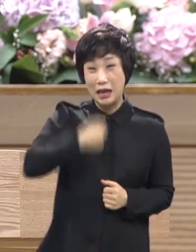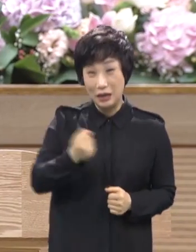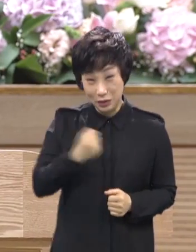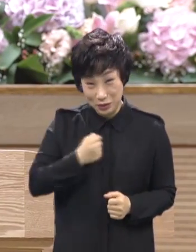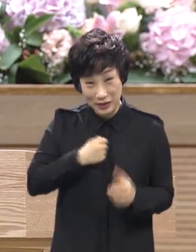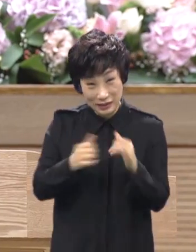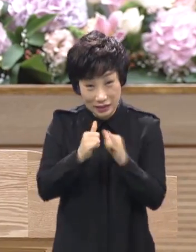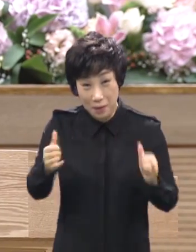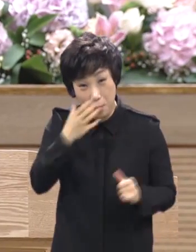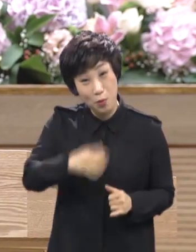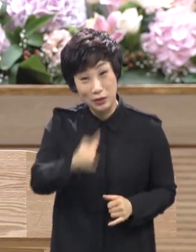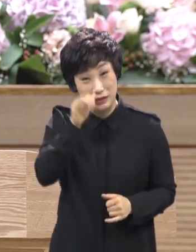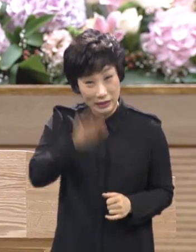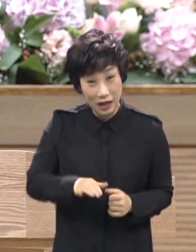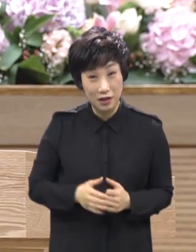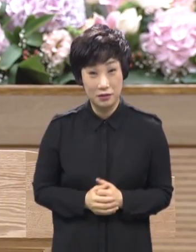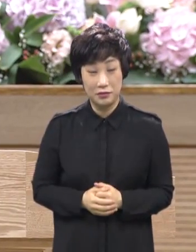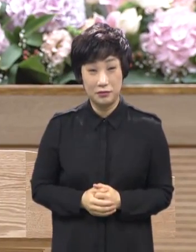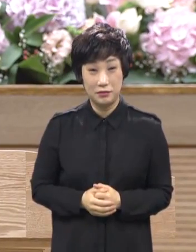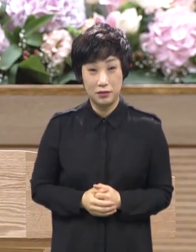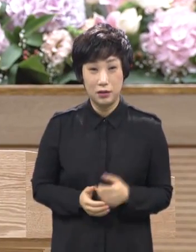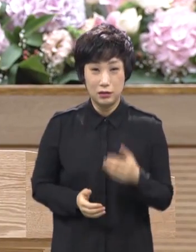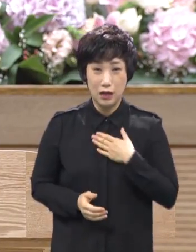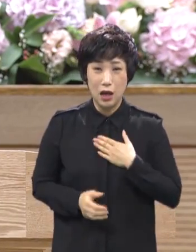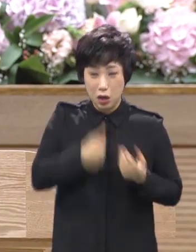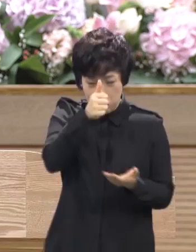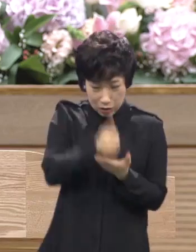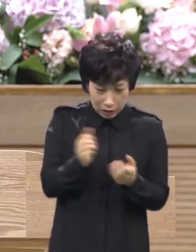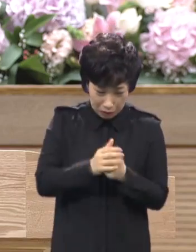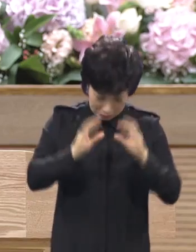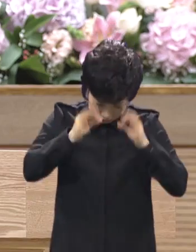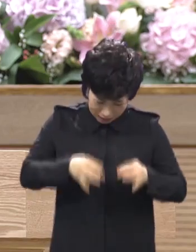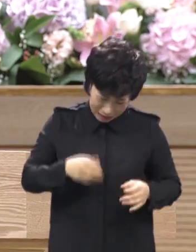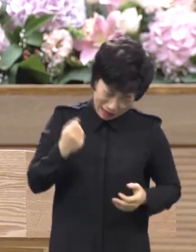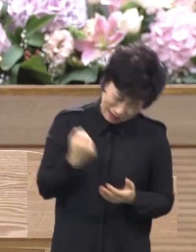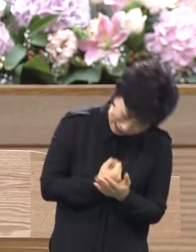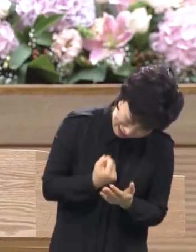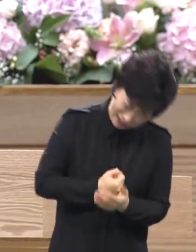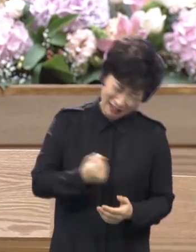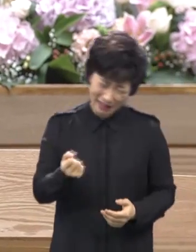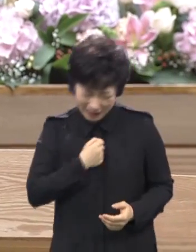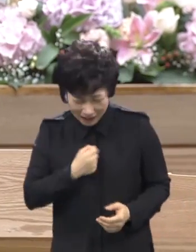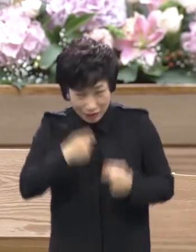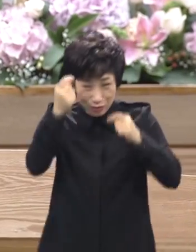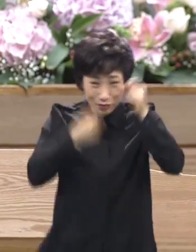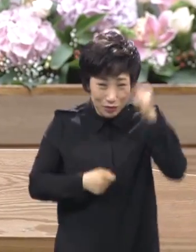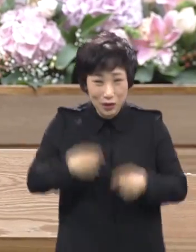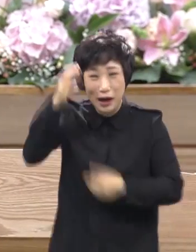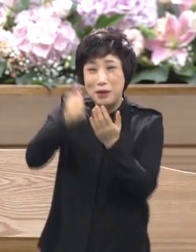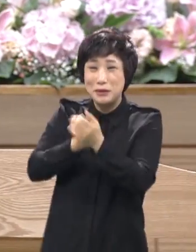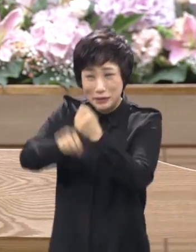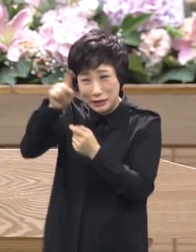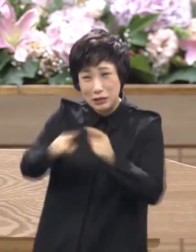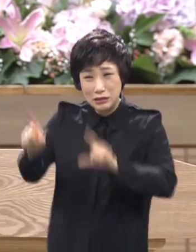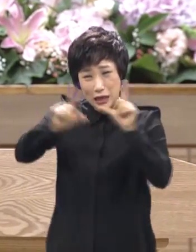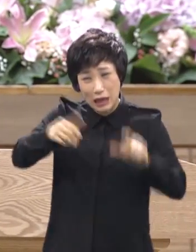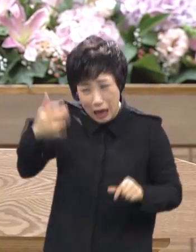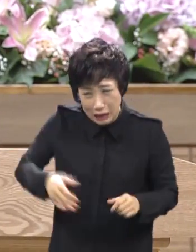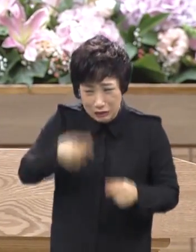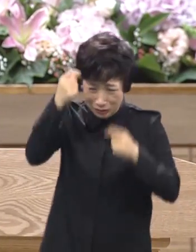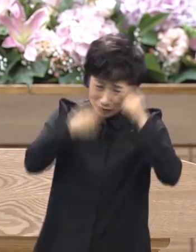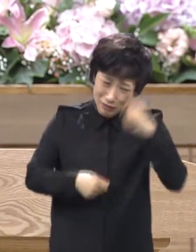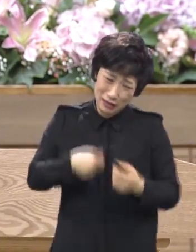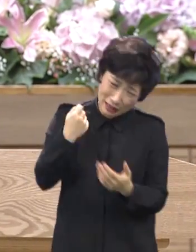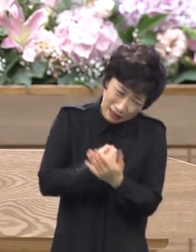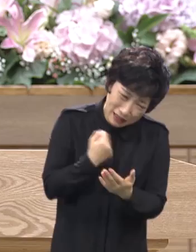애통하는 사람. 응? 내 죄 때문에 울고 하나님 뜻대로 못 살아서 울고